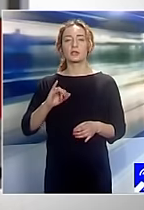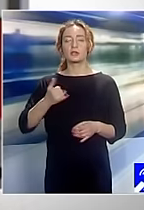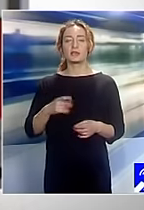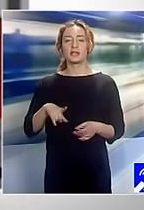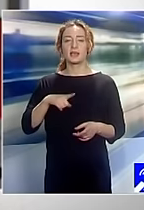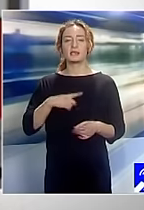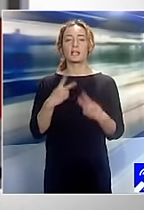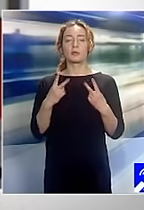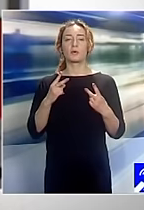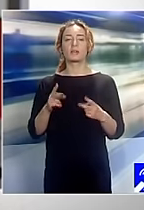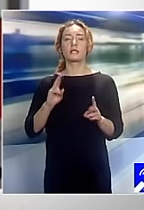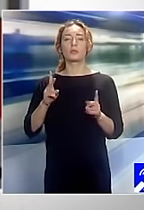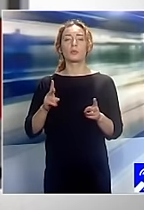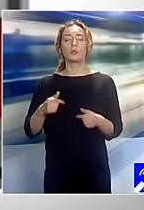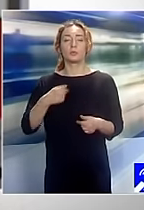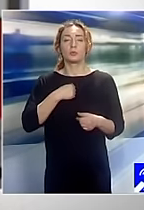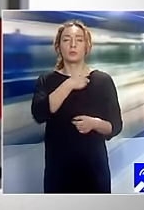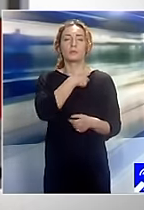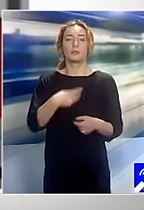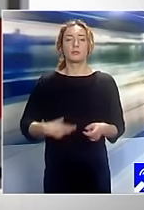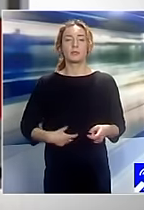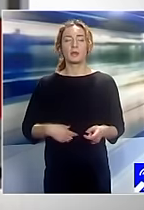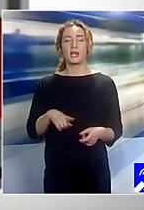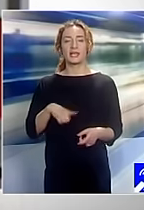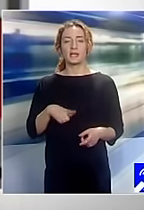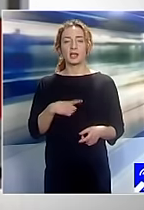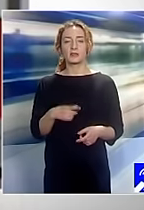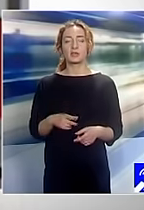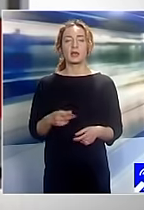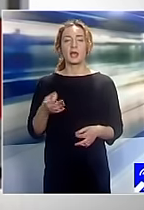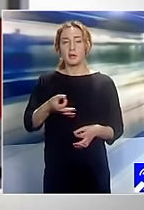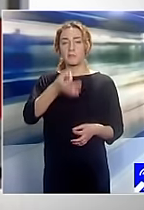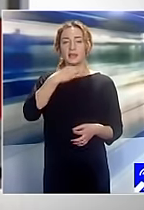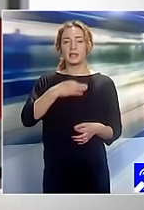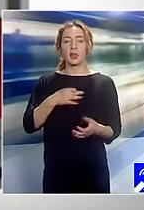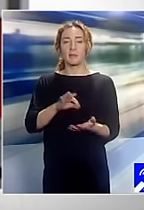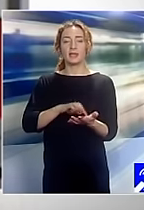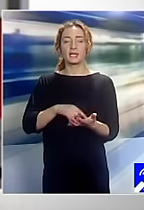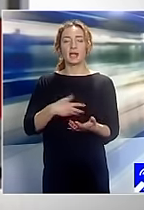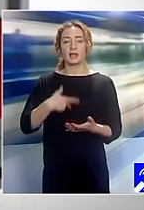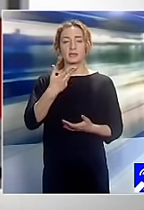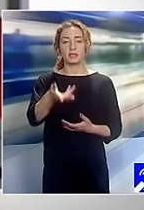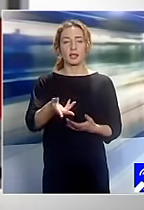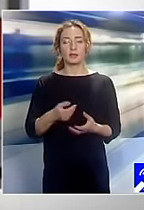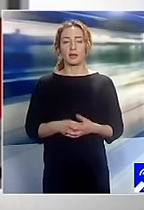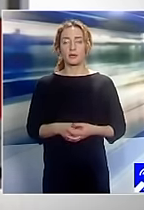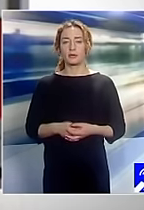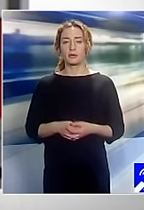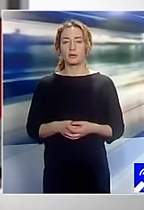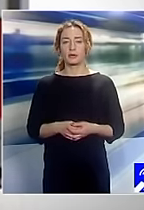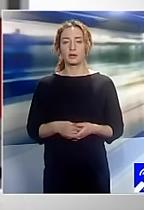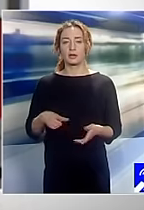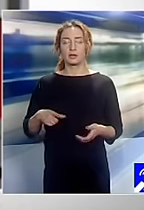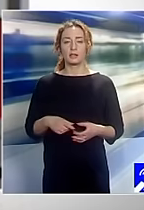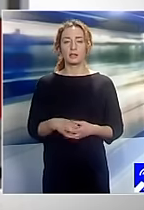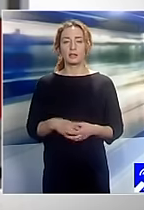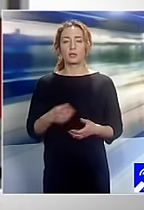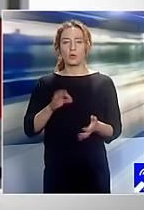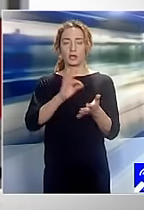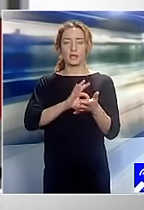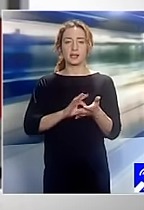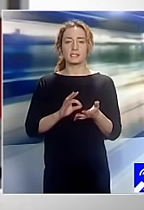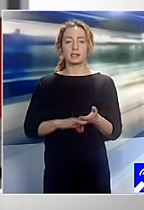ai tu și de imunitatea proprie. Medicamentele care se dau, și aici spun un secret al medicilor, faptul că vine pacientul și ne dăm o rețetă și